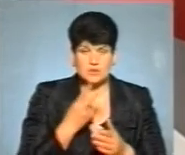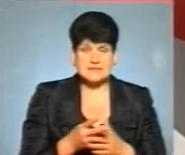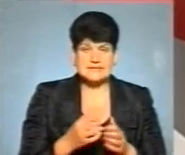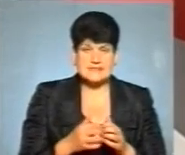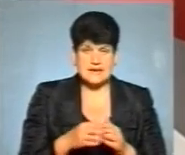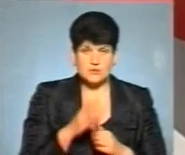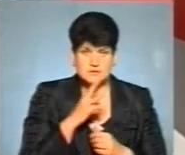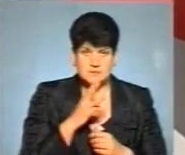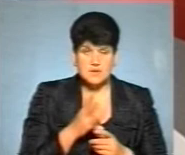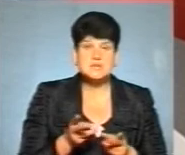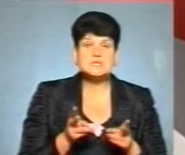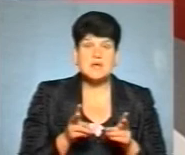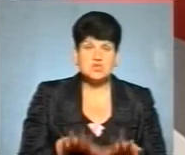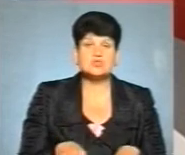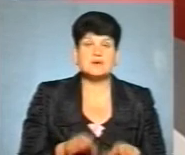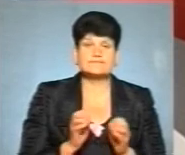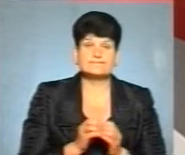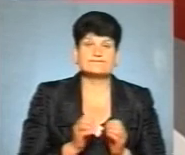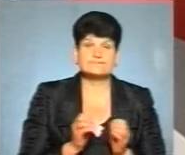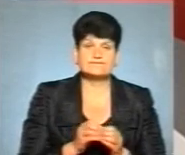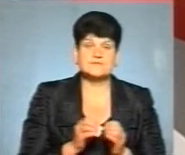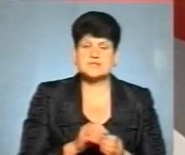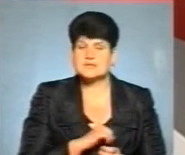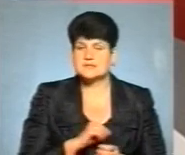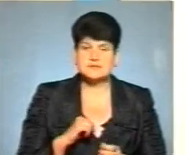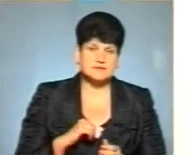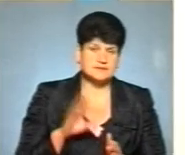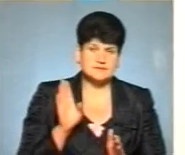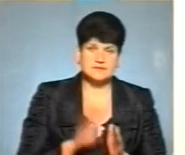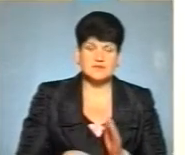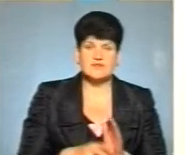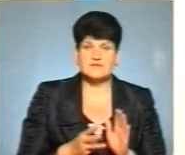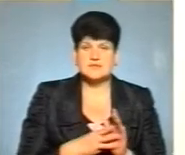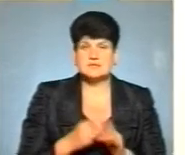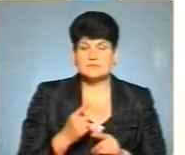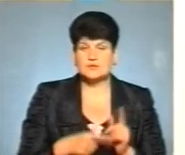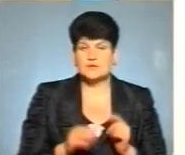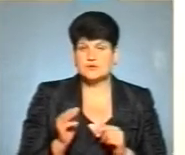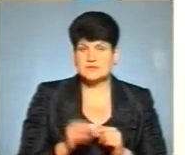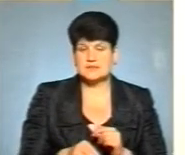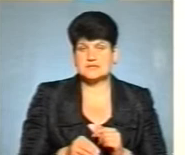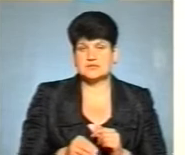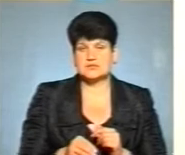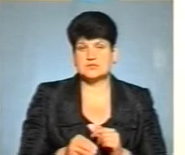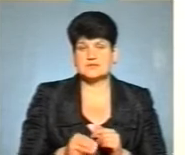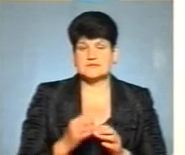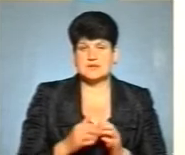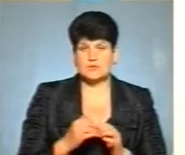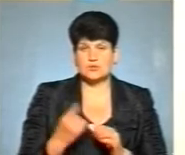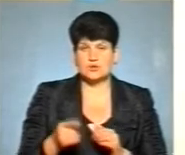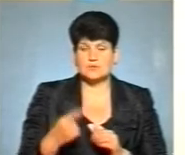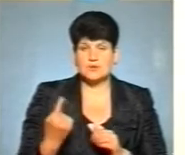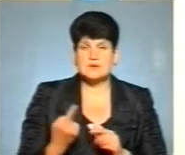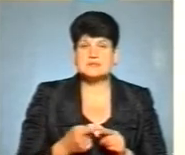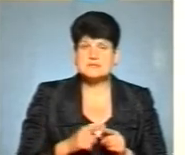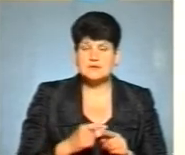зарплати досі залишається, який був один з найгірших. Ну, 8,5 тисяч в середньому по Тернопільській області. Так, але ми робимо як?